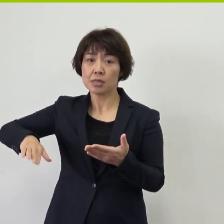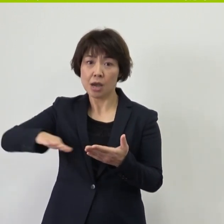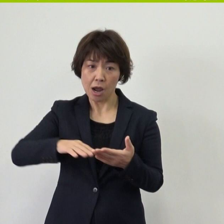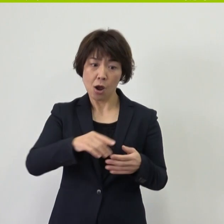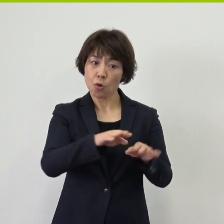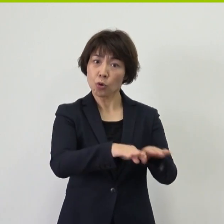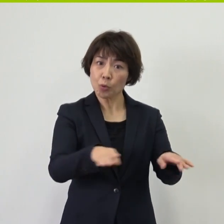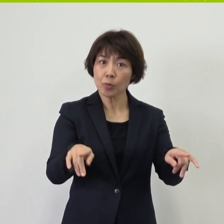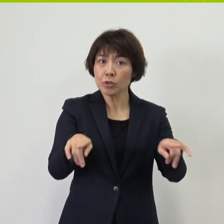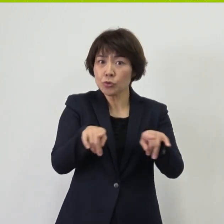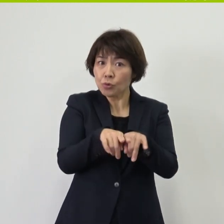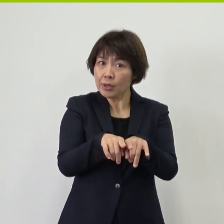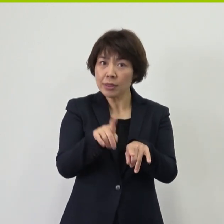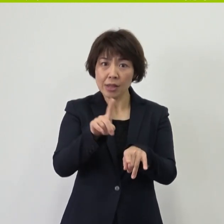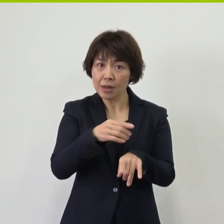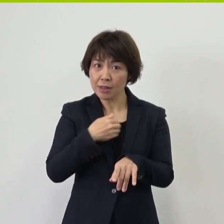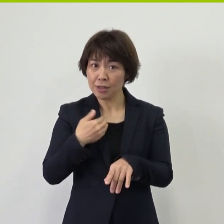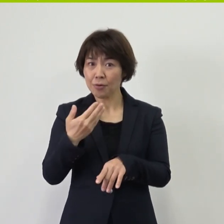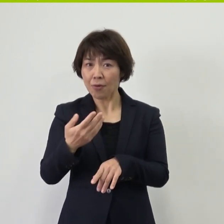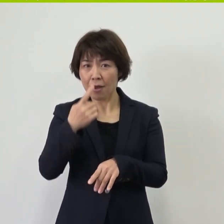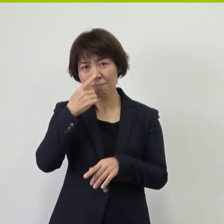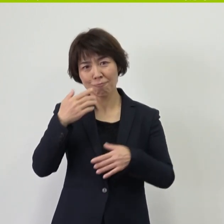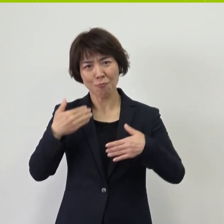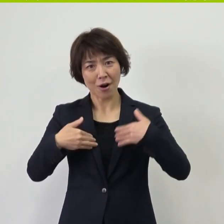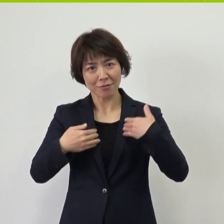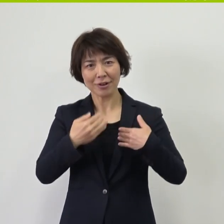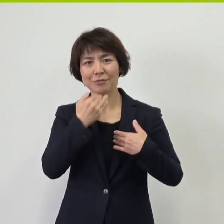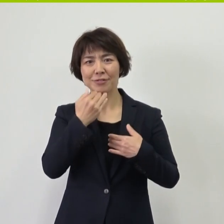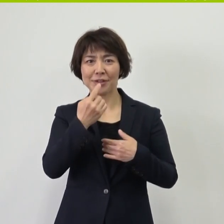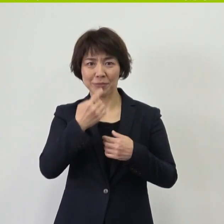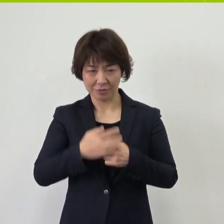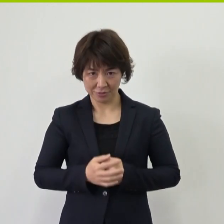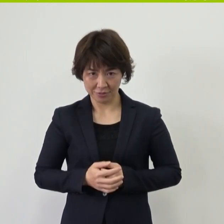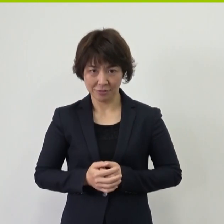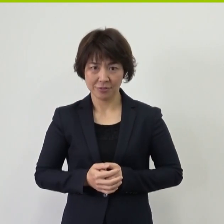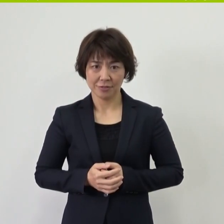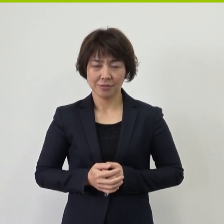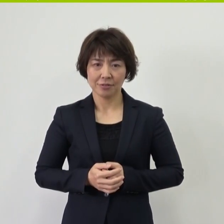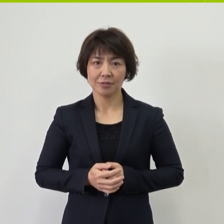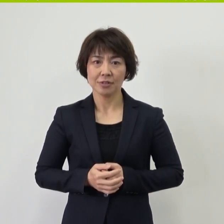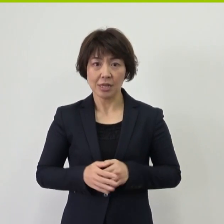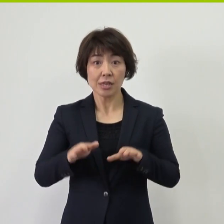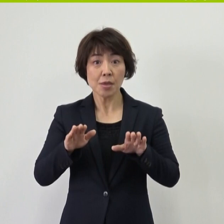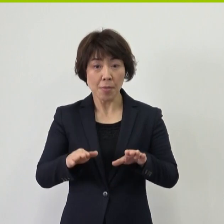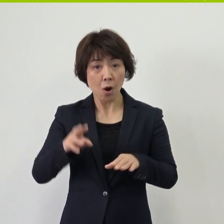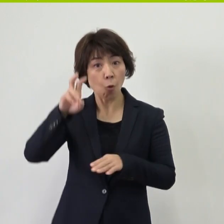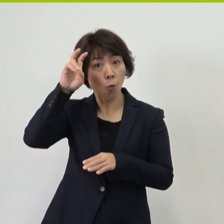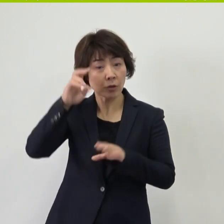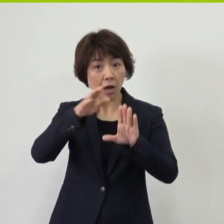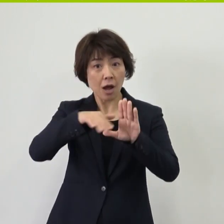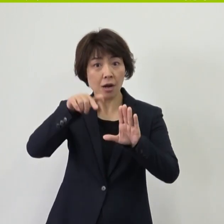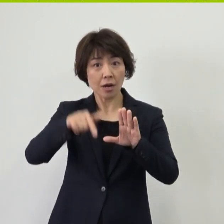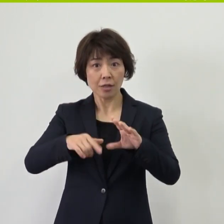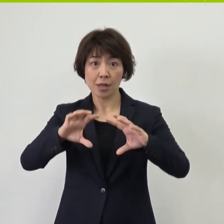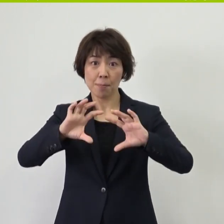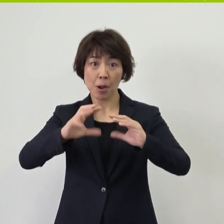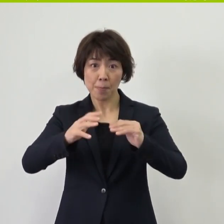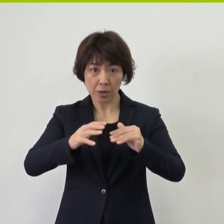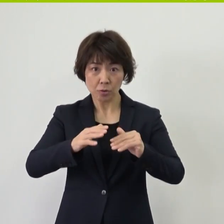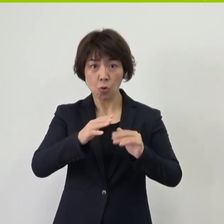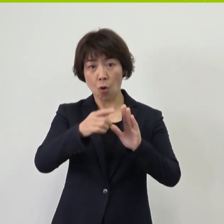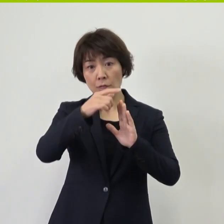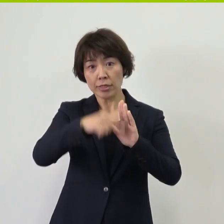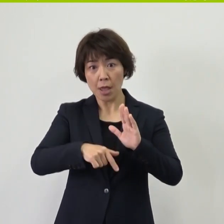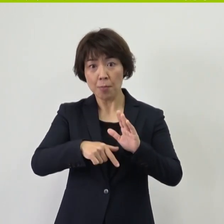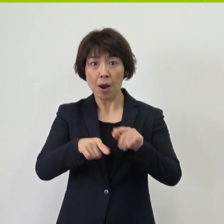たちとですね、どんなことができるかなということを非常にワクワクしております。私は今大阪・関西万博のテーマ事業プロデ